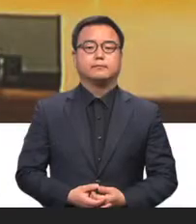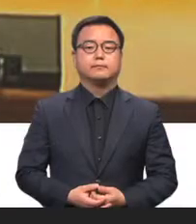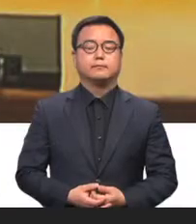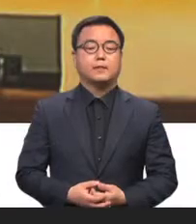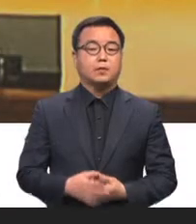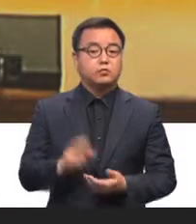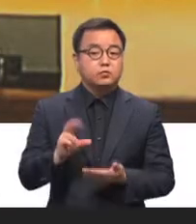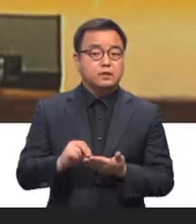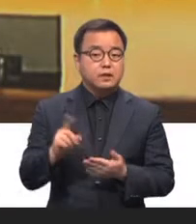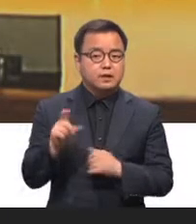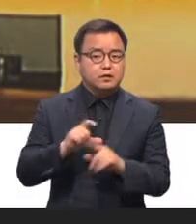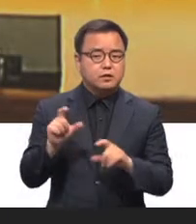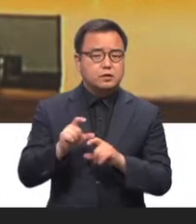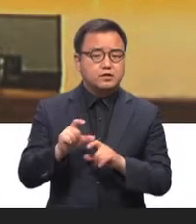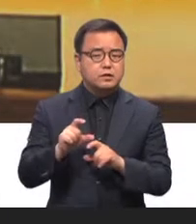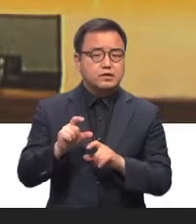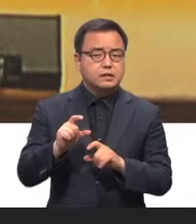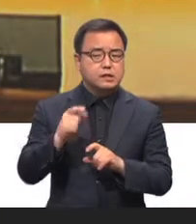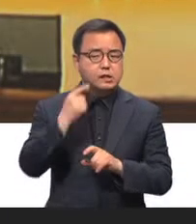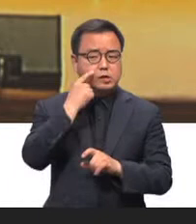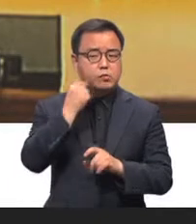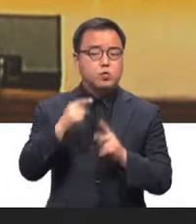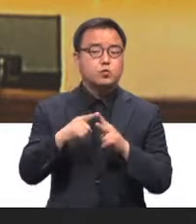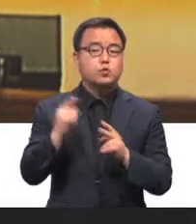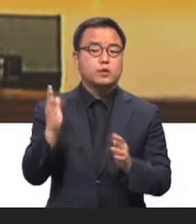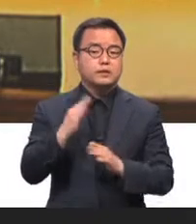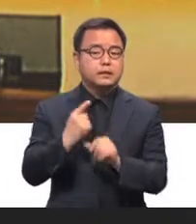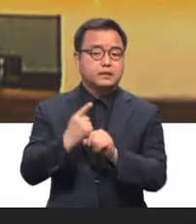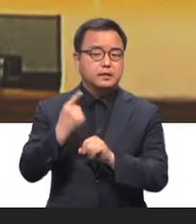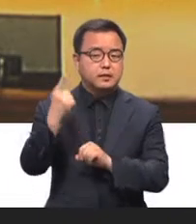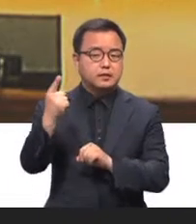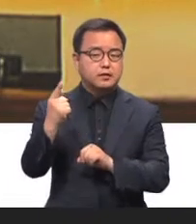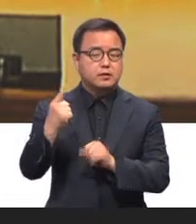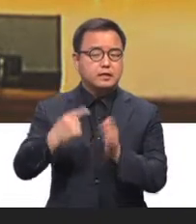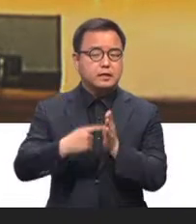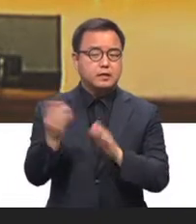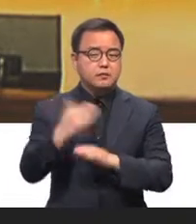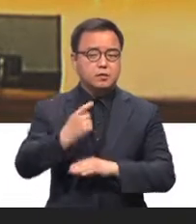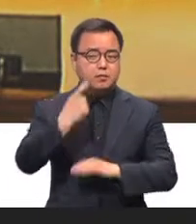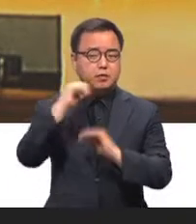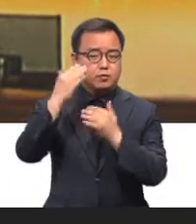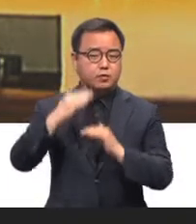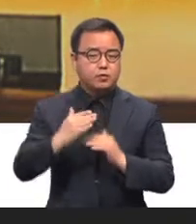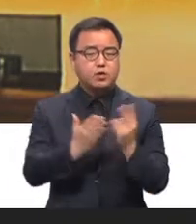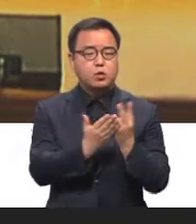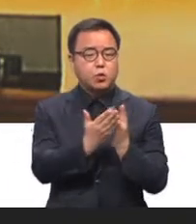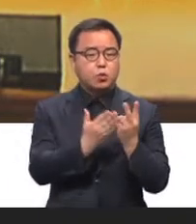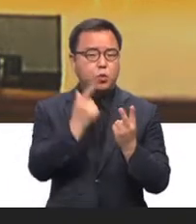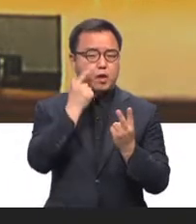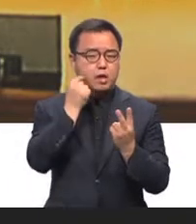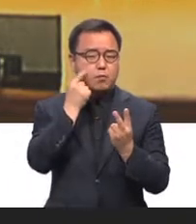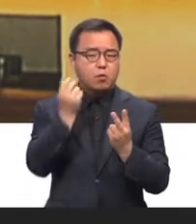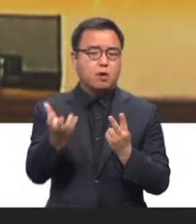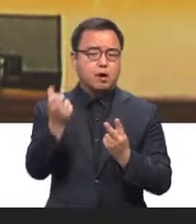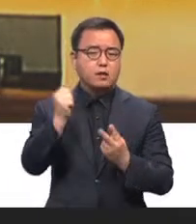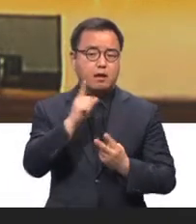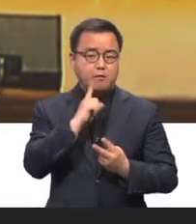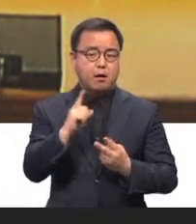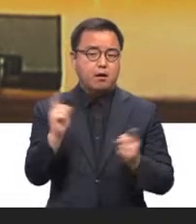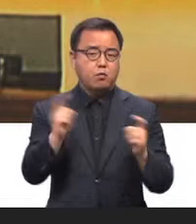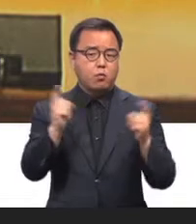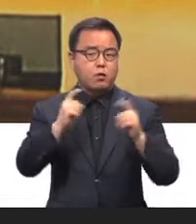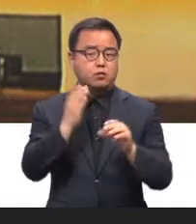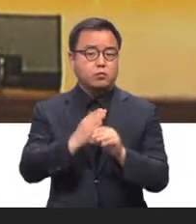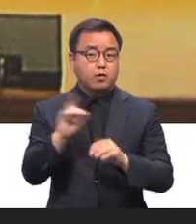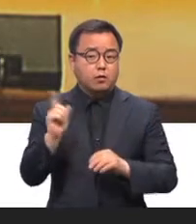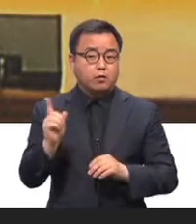일본 초등학생 들이 내년 1학기부터 배울 교과서 내용의 독도 일본 땅 이란 내용이 포함되어 있다고 해서 논란이 일고 있습니다 이것도